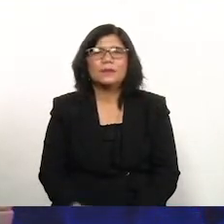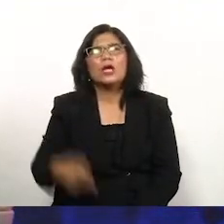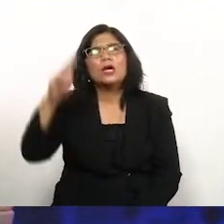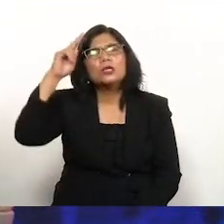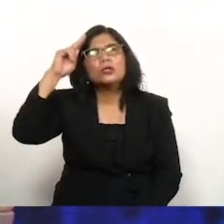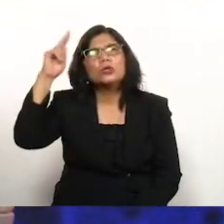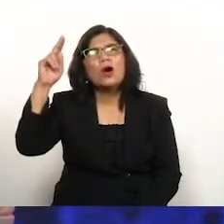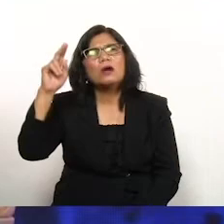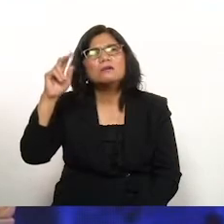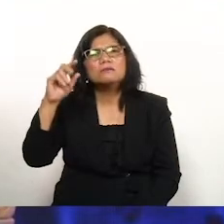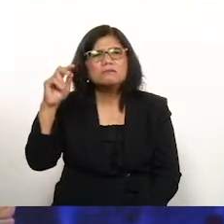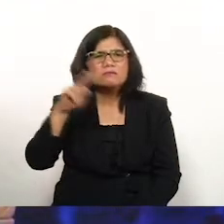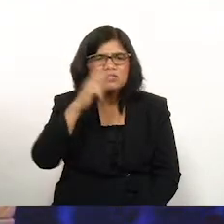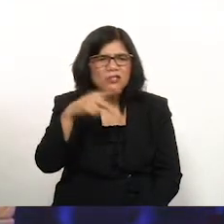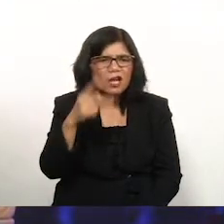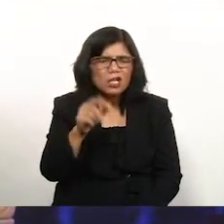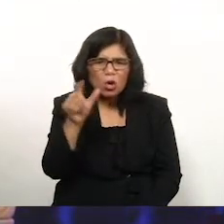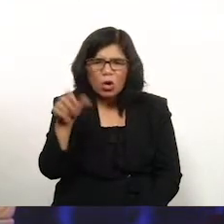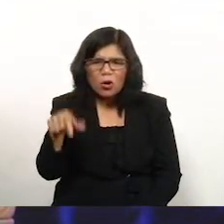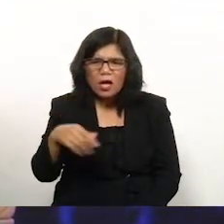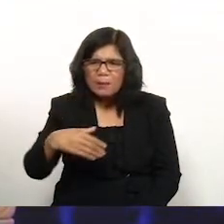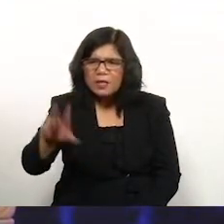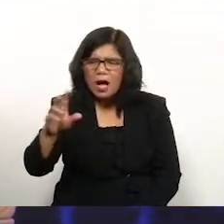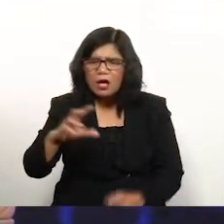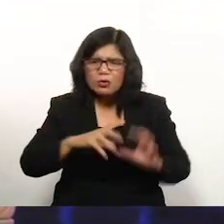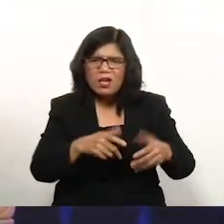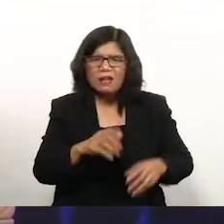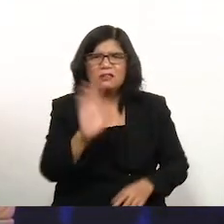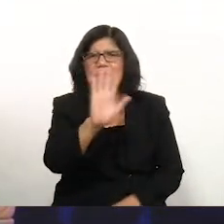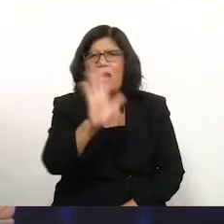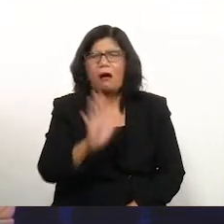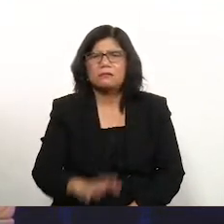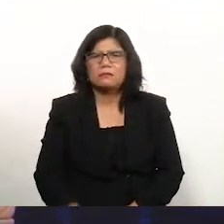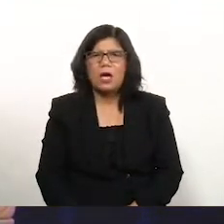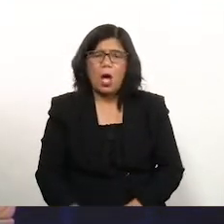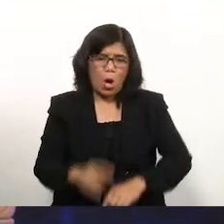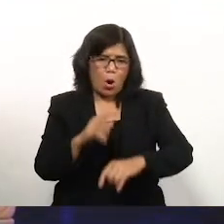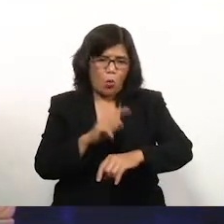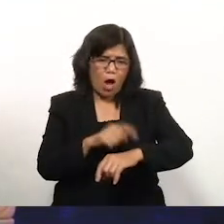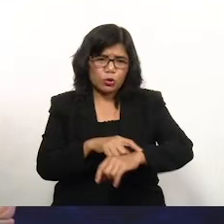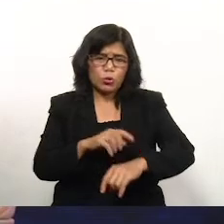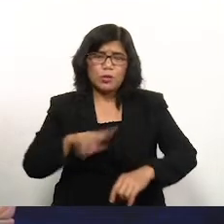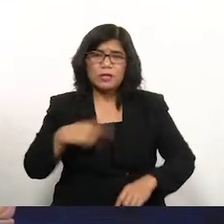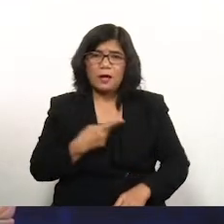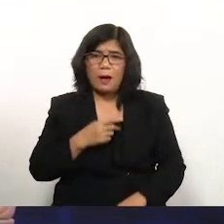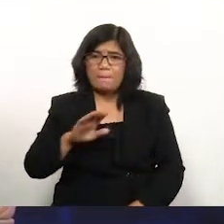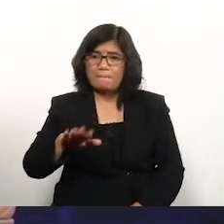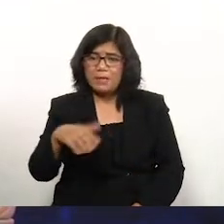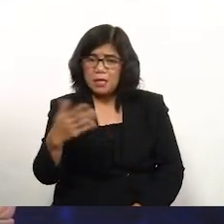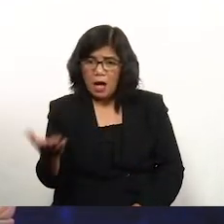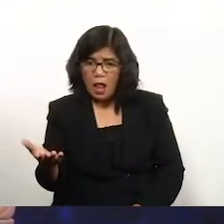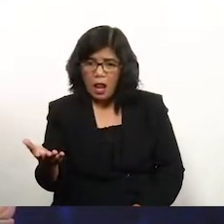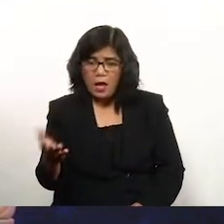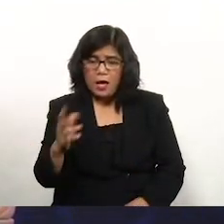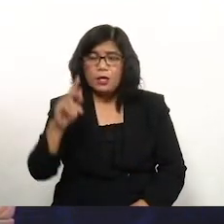Hai Tuhan tidak mencari orang-orang yang meninggalkan dunia ini Hai luwak Tunya kita meninggalkan dunia ini kita dijemput oleh tuhan